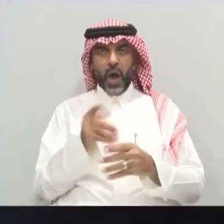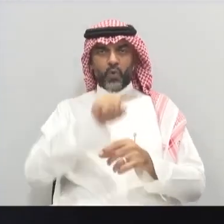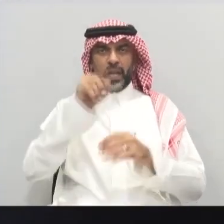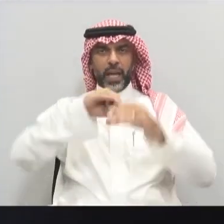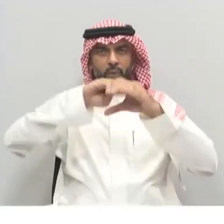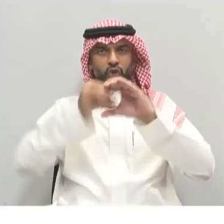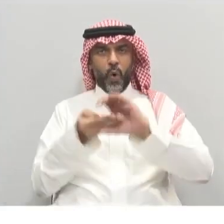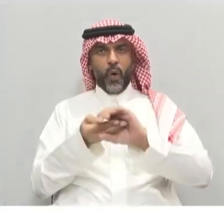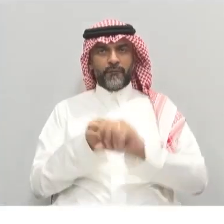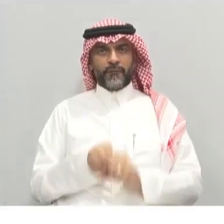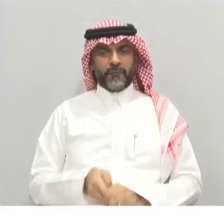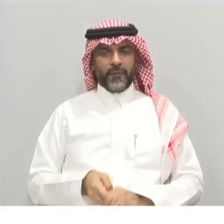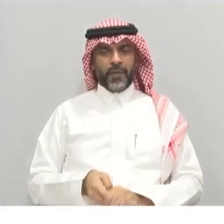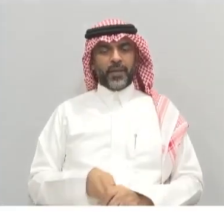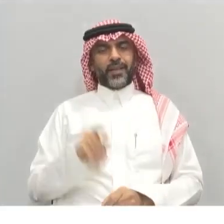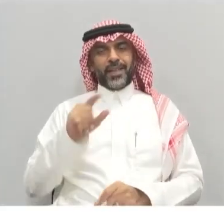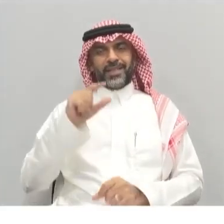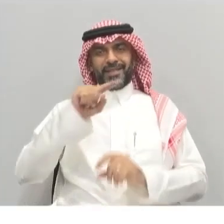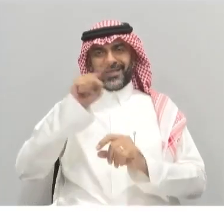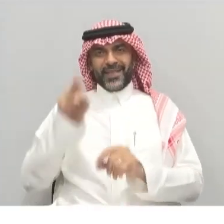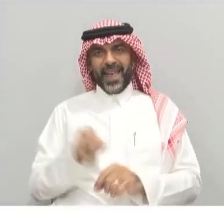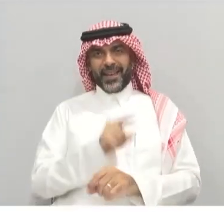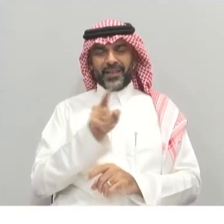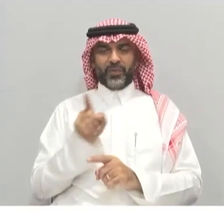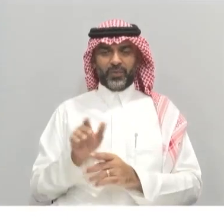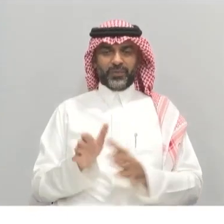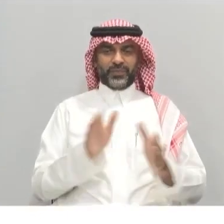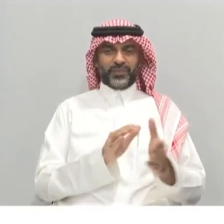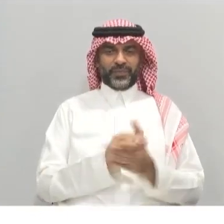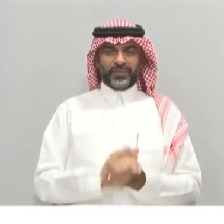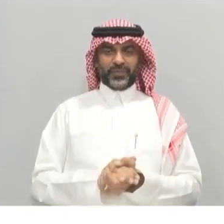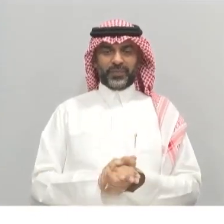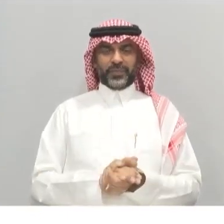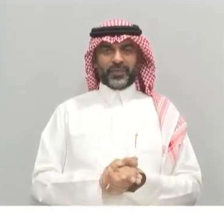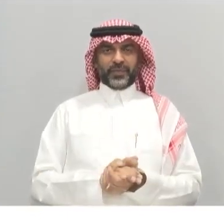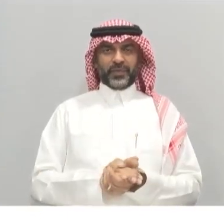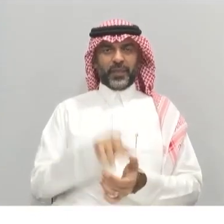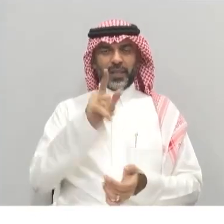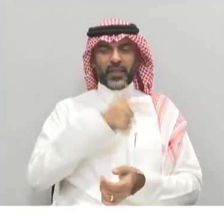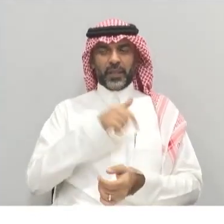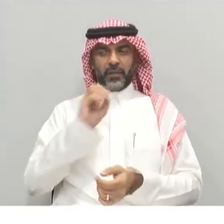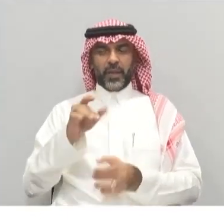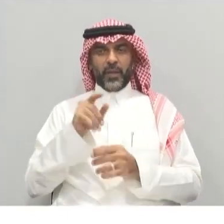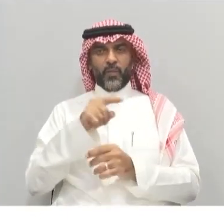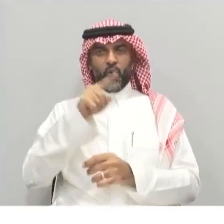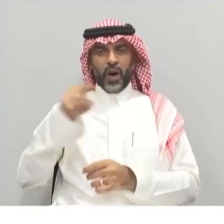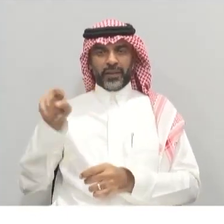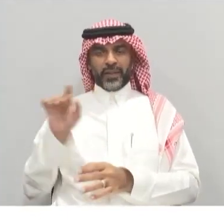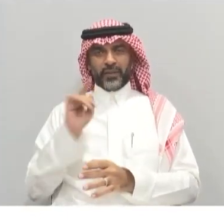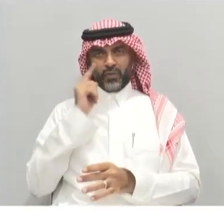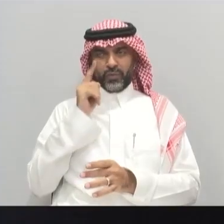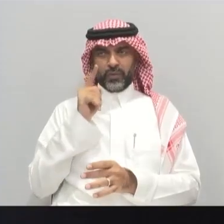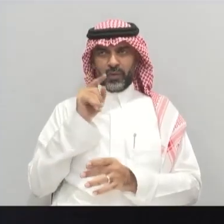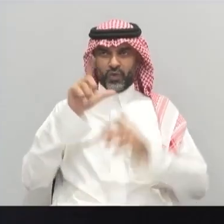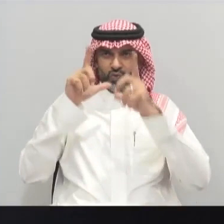احسنت المخطط الدائري في السؤال الثاني قم بتسميه المخططات التاليه سنقوم باستعراض